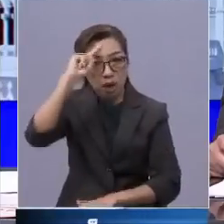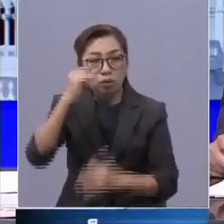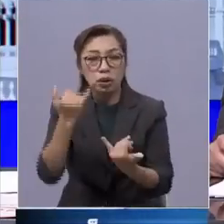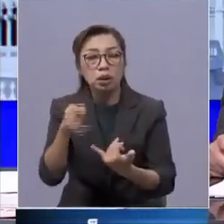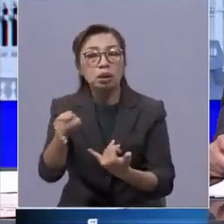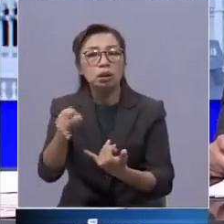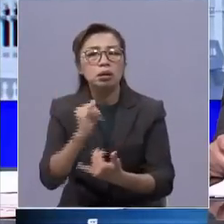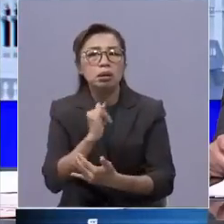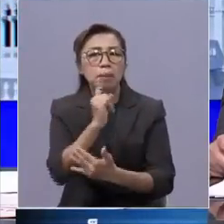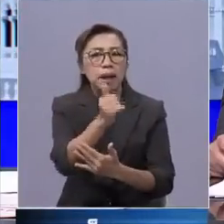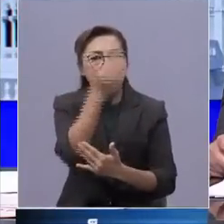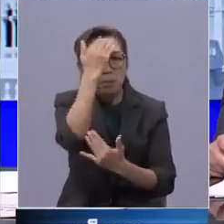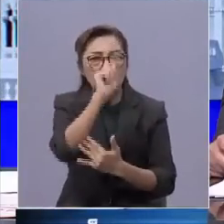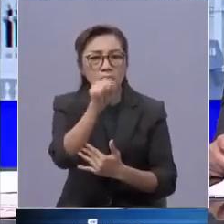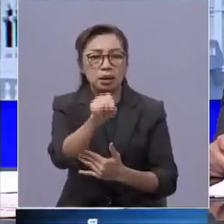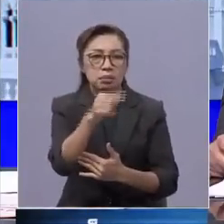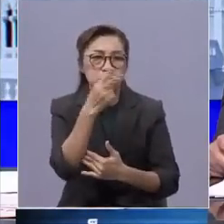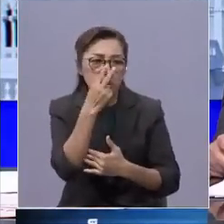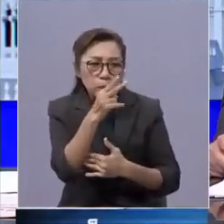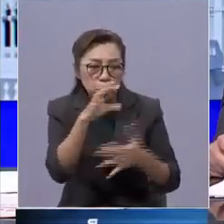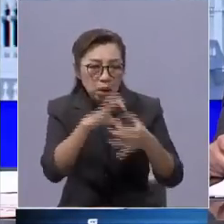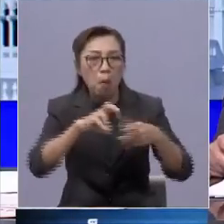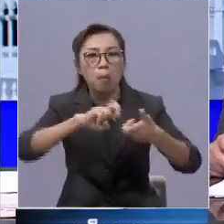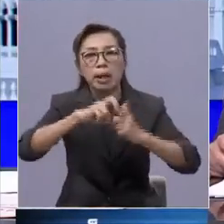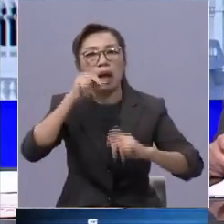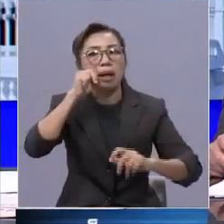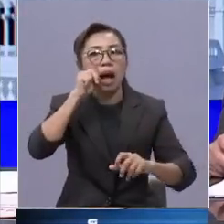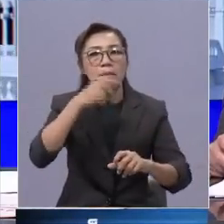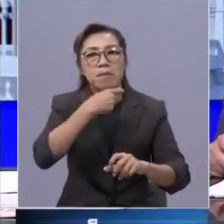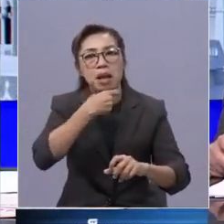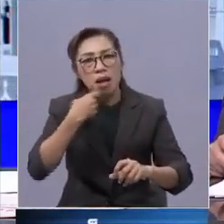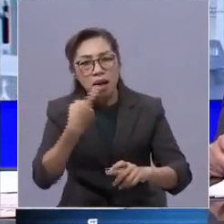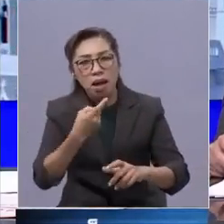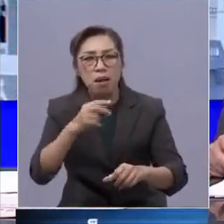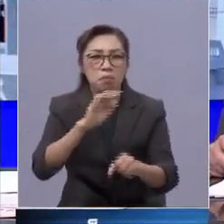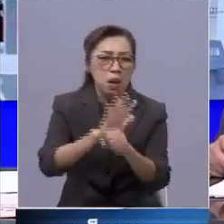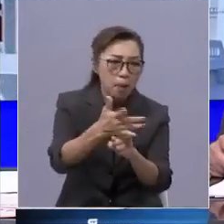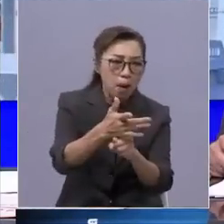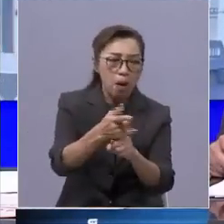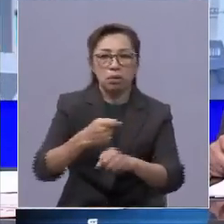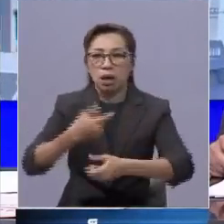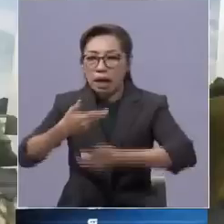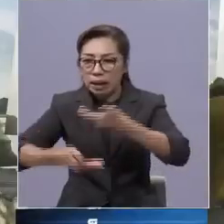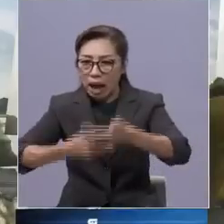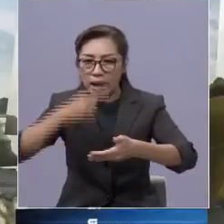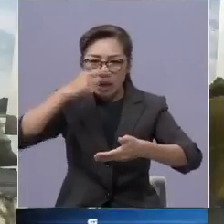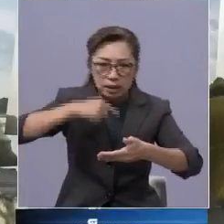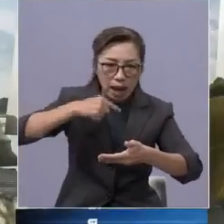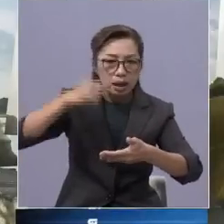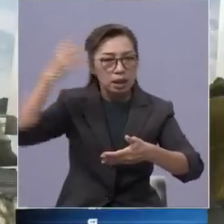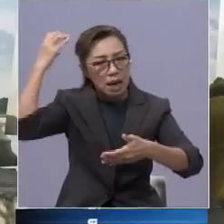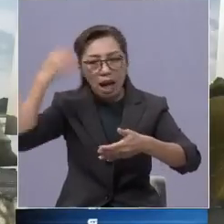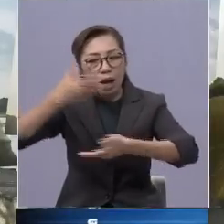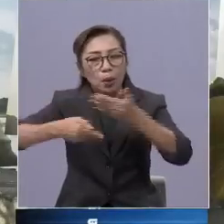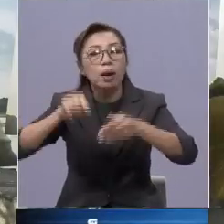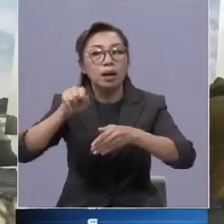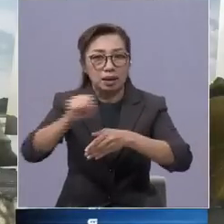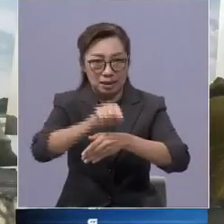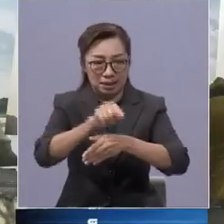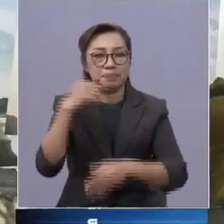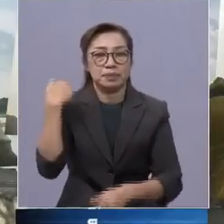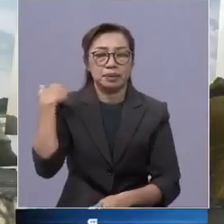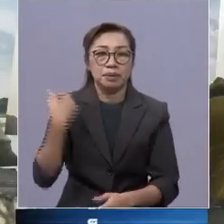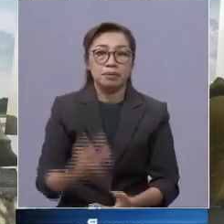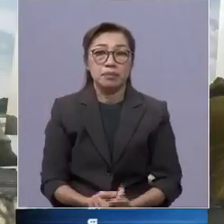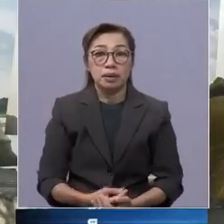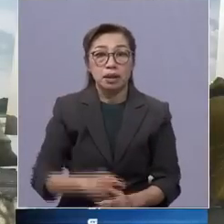ก็คือจะไปดูหลักๆก็คือเรื่องของแรงนะครับแล้วก็จะไปคุยเรื่องของการค้าชายแดนด้วยนะครับความเคลื่อนไหวผู้สื่อข่าวรายงานนะครับว่าวัน